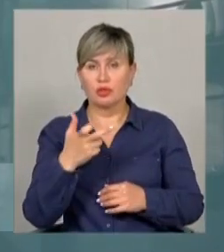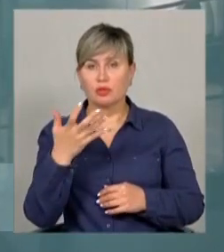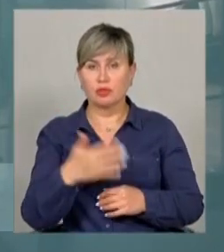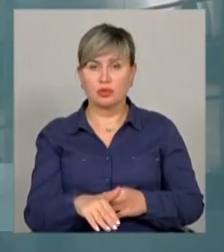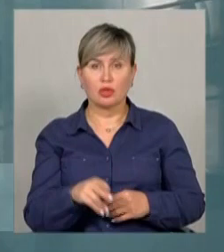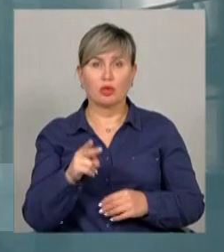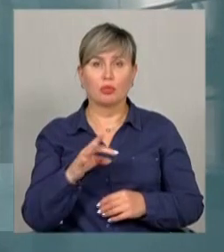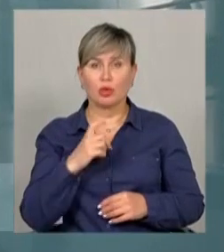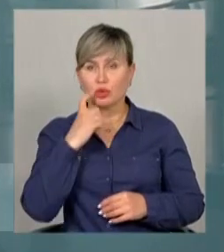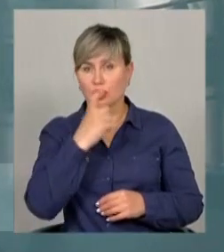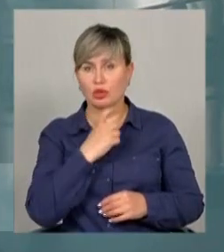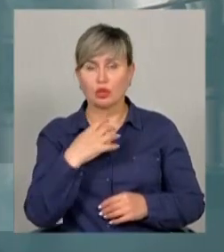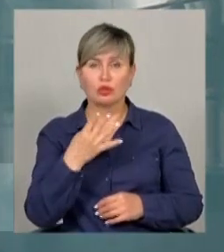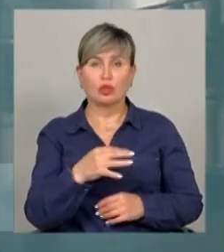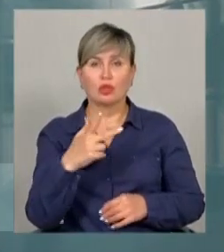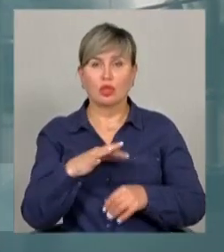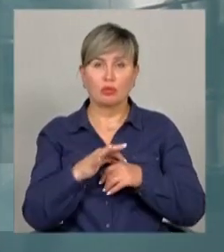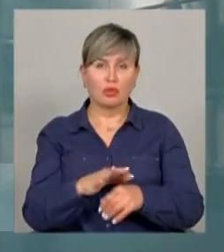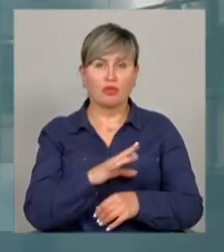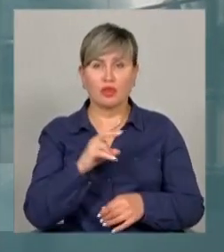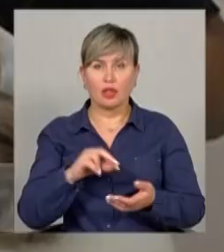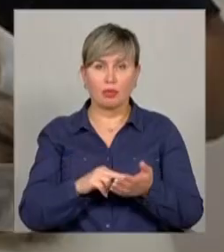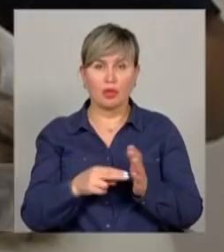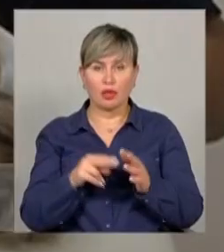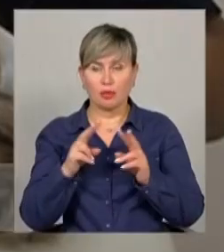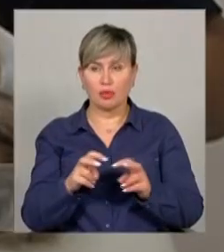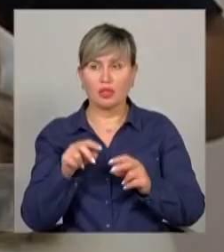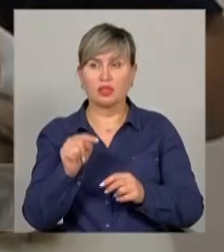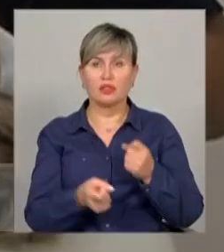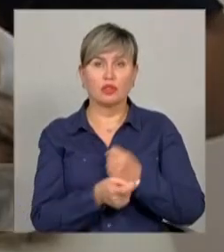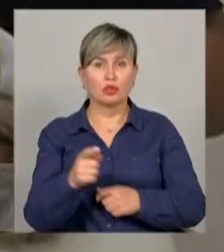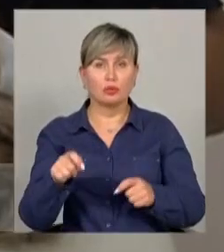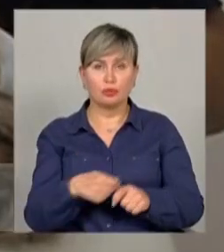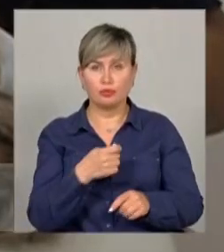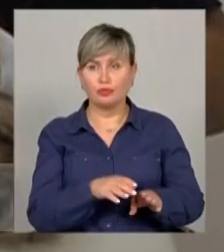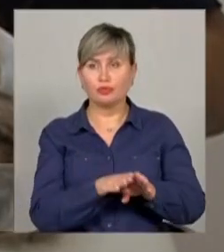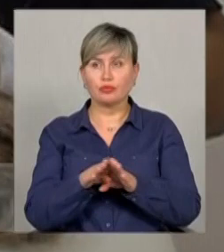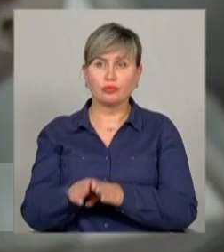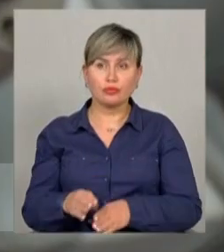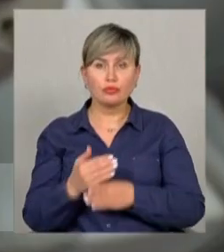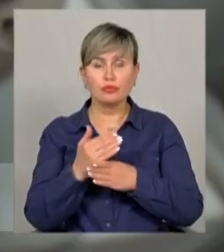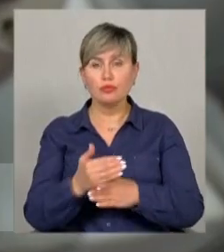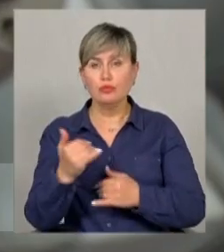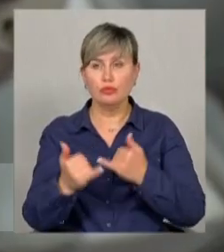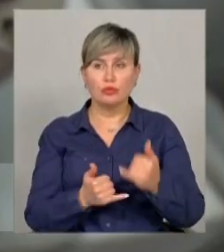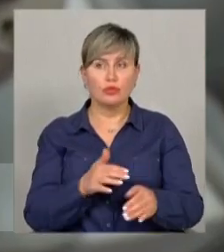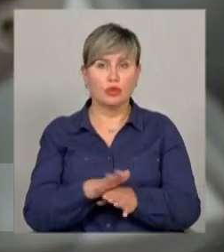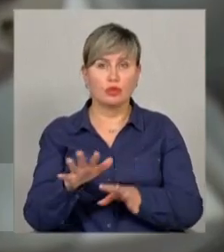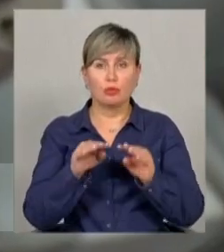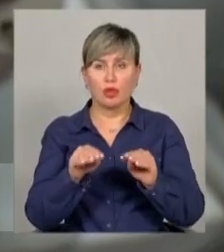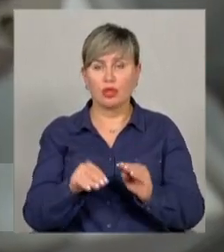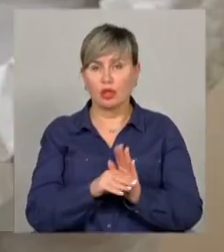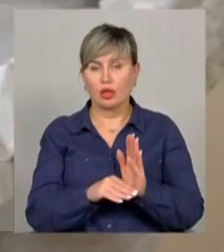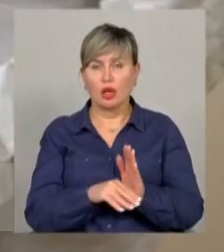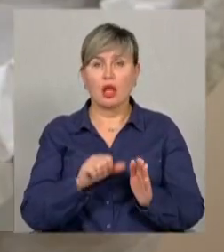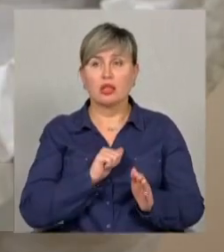по стоматологиям. 43 провели внеплановые проверки. Там выявили нарушение стандартов оказания услуг, неисполнение протоколов, а